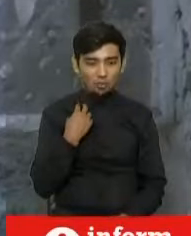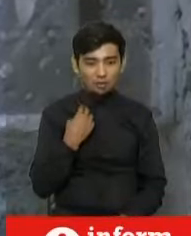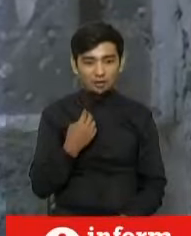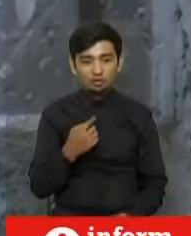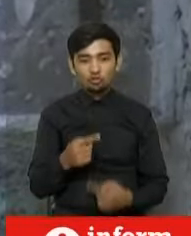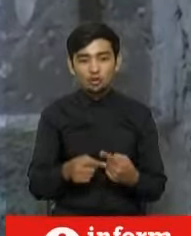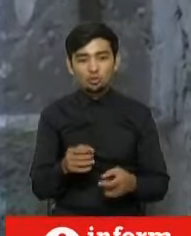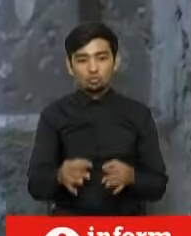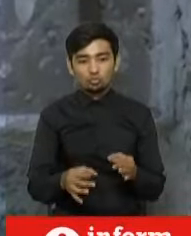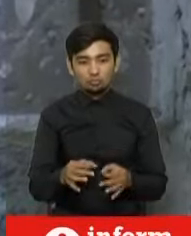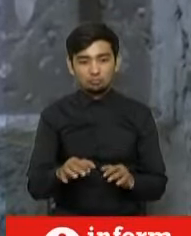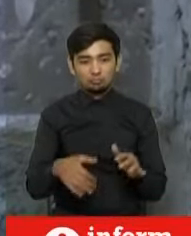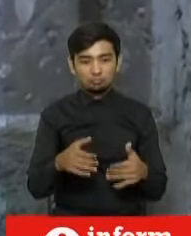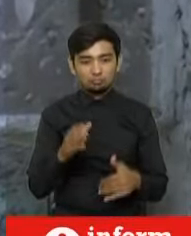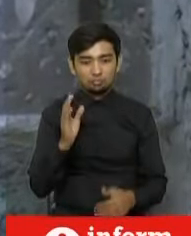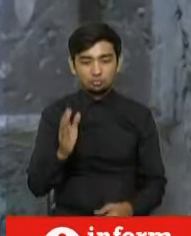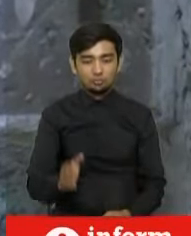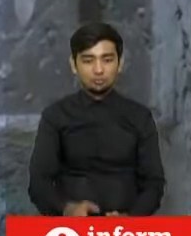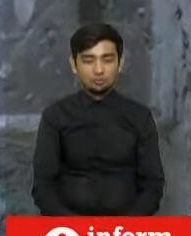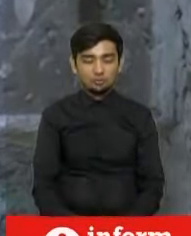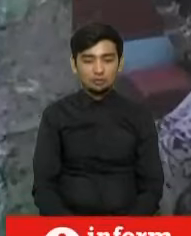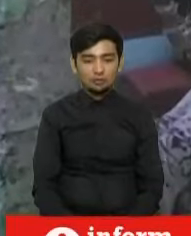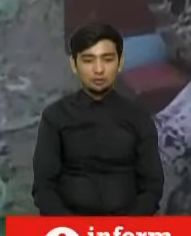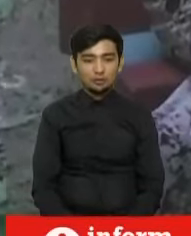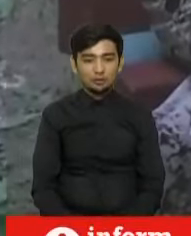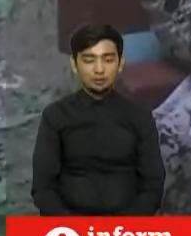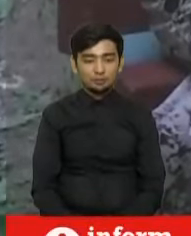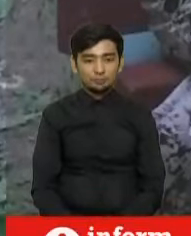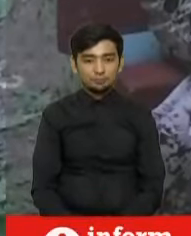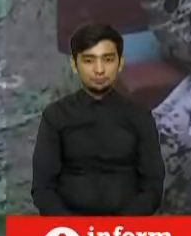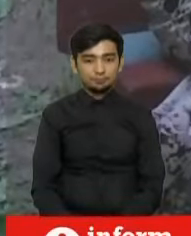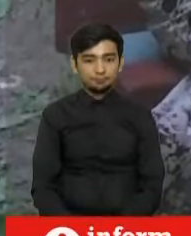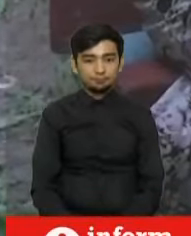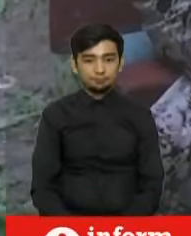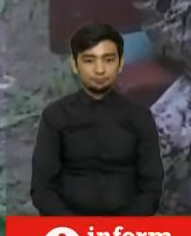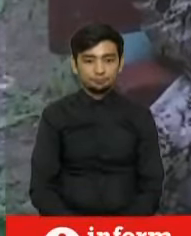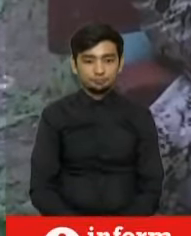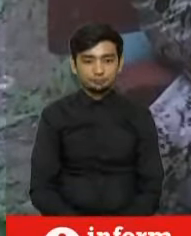через суд. Людмила Батюшкина, Ирина Нинашева, Информбюро, Карагандинская область.